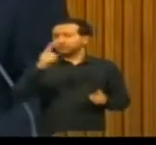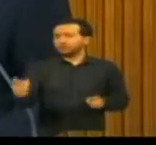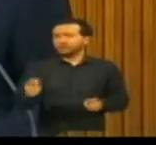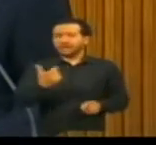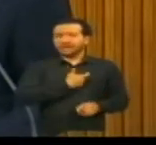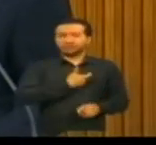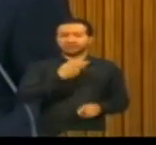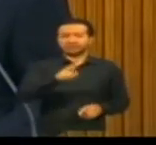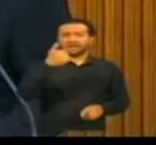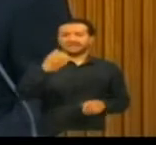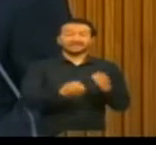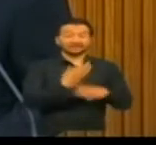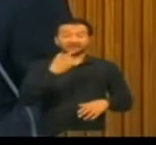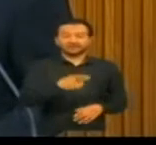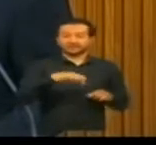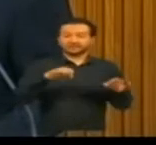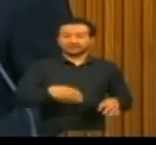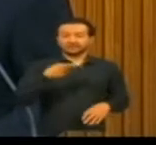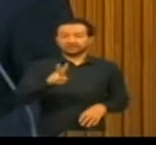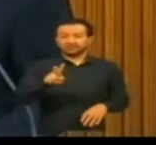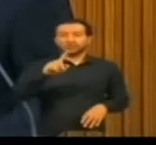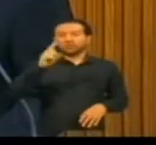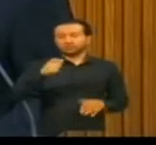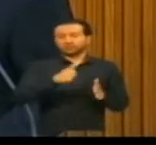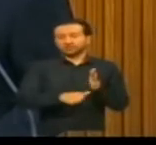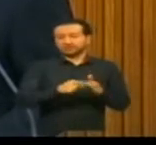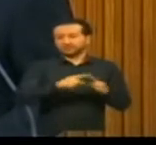kanun 2006'da çıktı. Şimdi